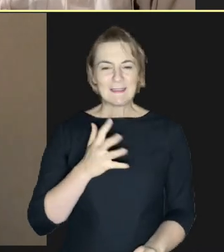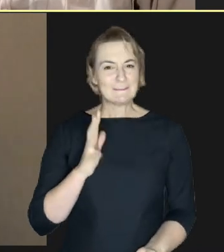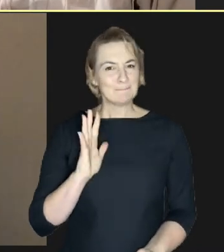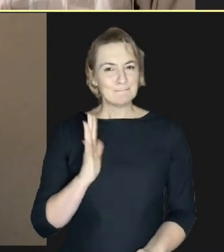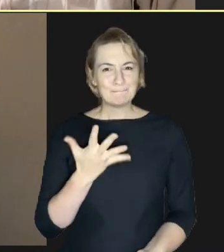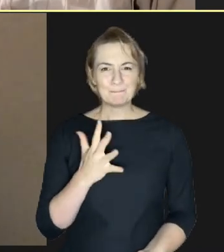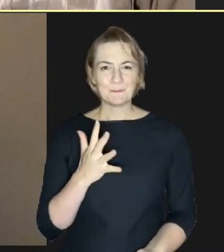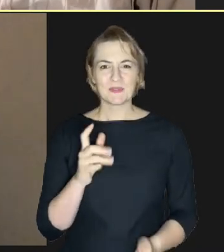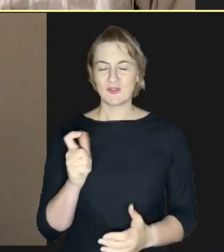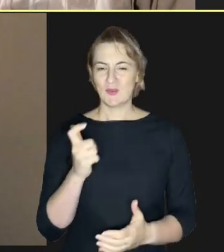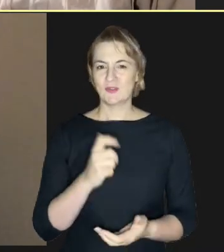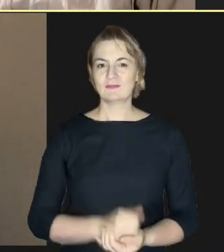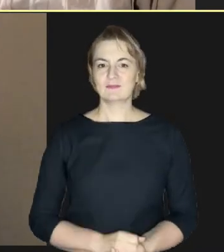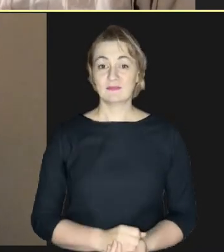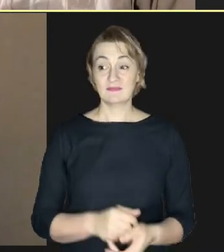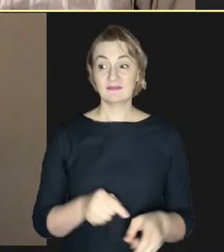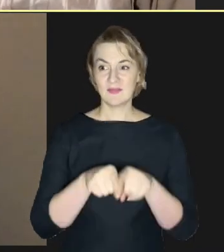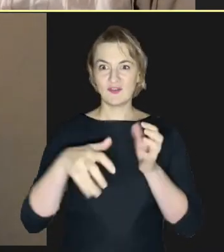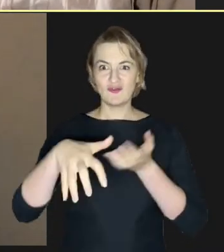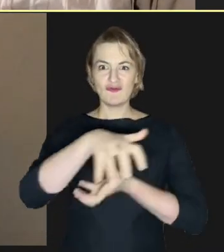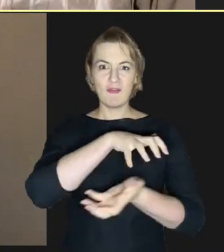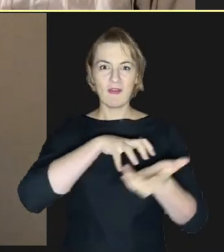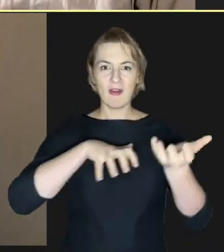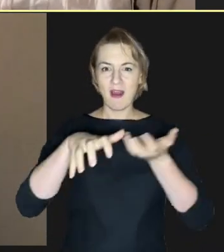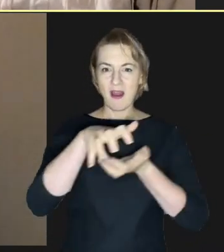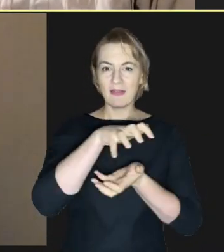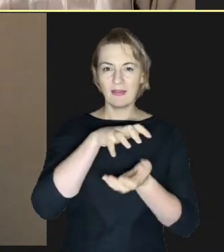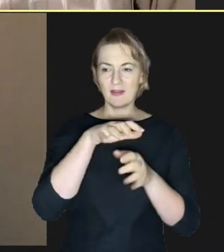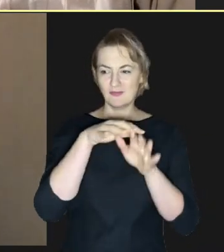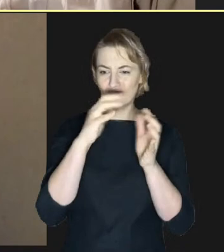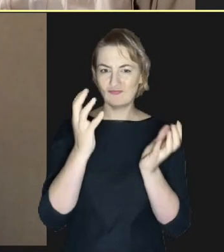się coś niepokojącego ze światem, z planetą, z przyrodą.